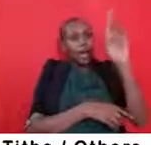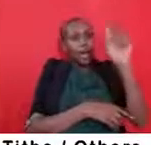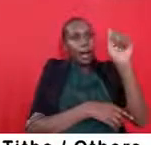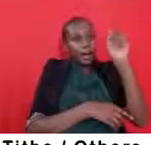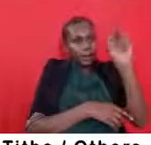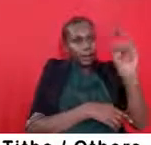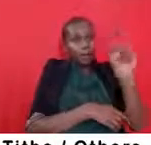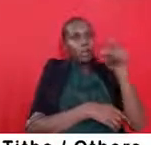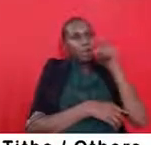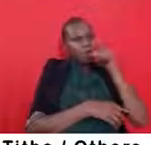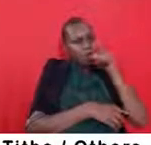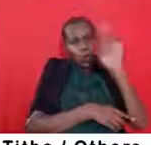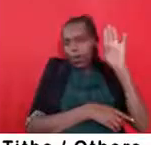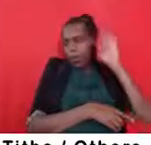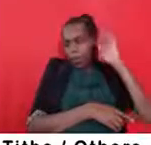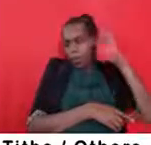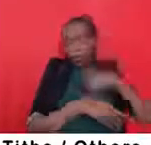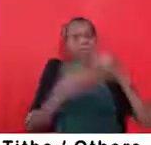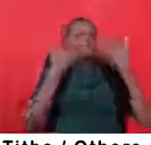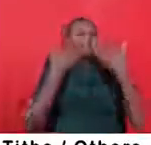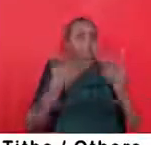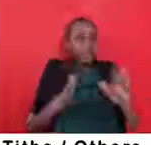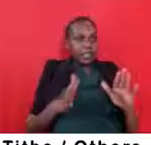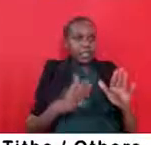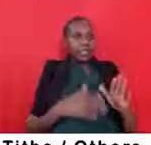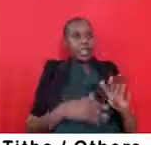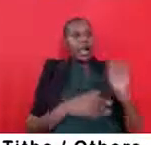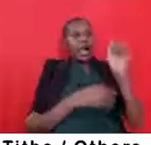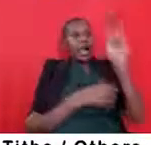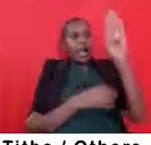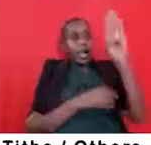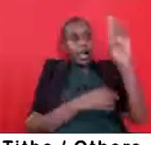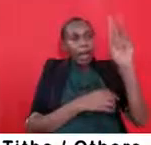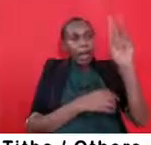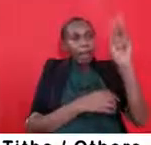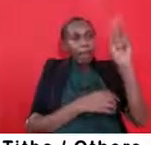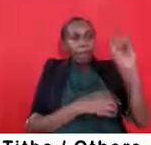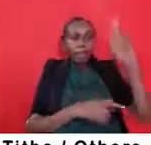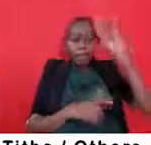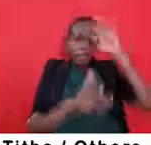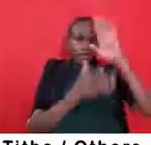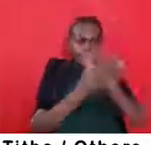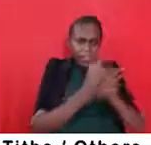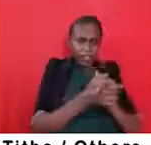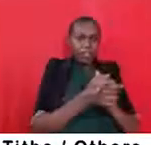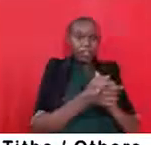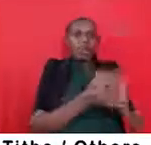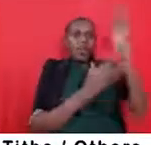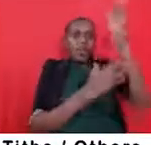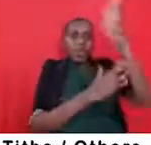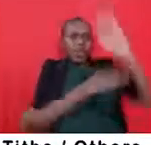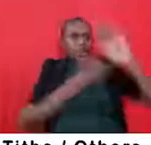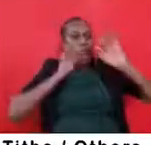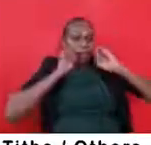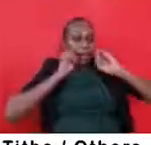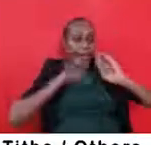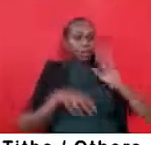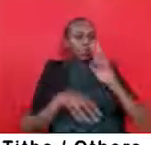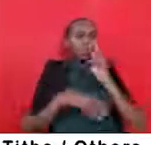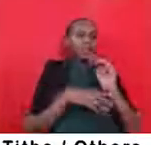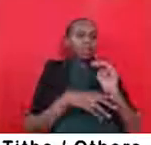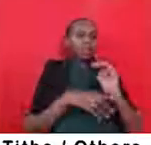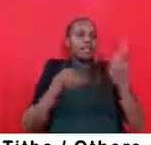wewe umenitii. Abraham, wewe umeniamini. Mimi nitakubariki.